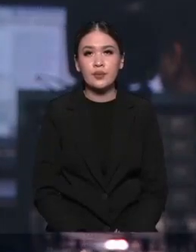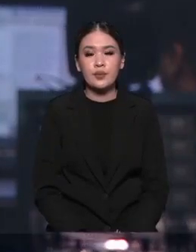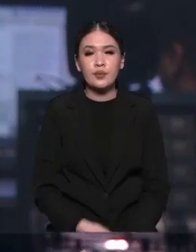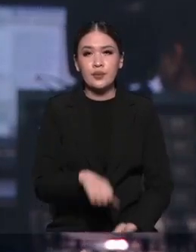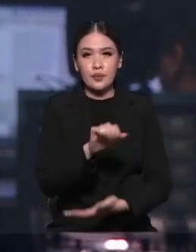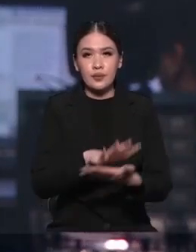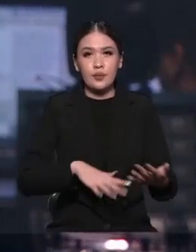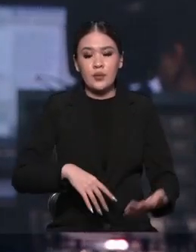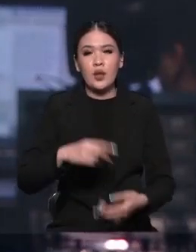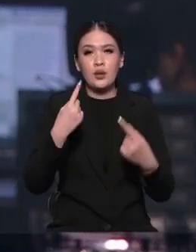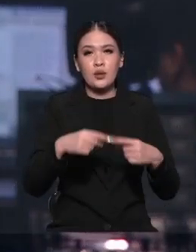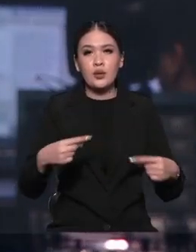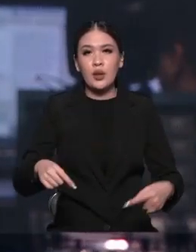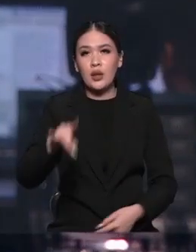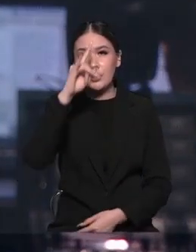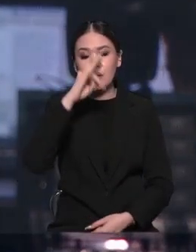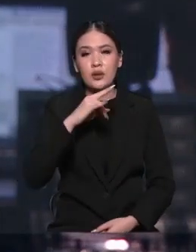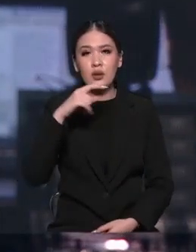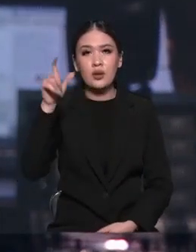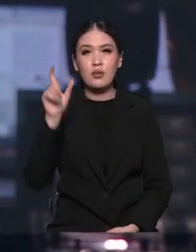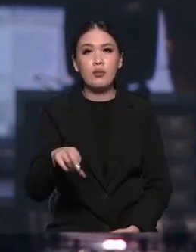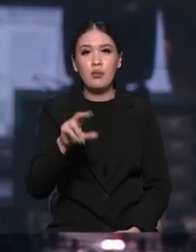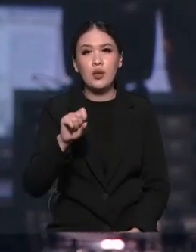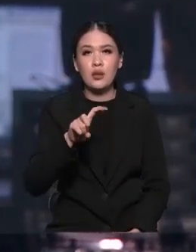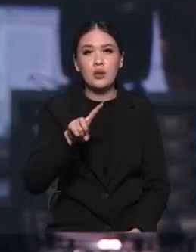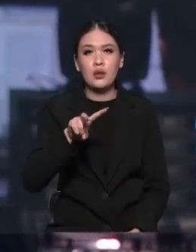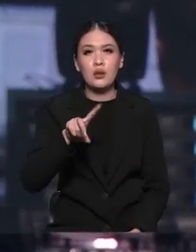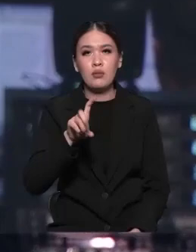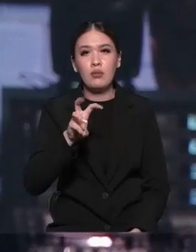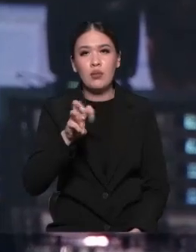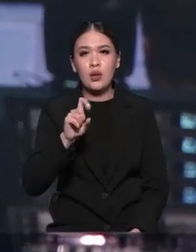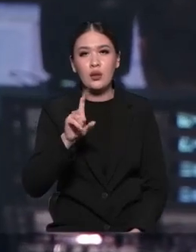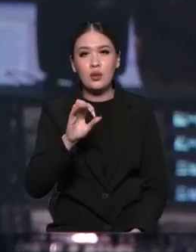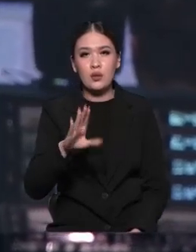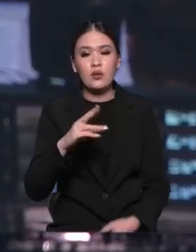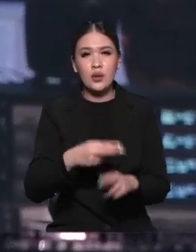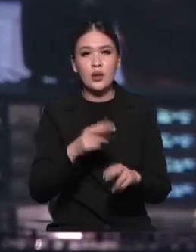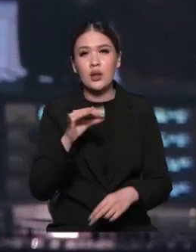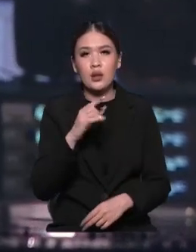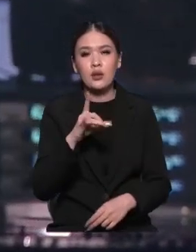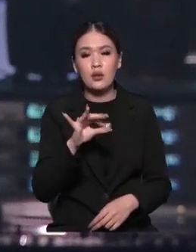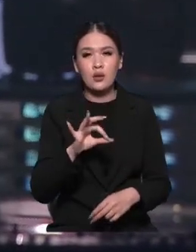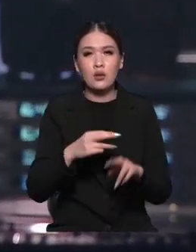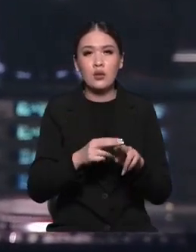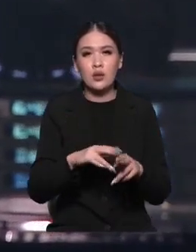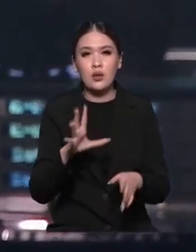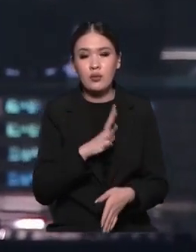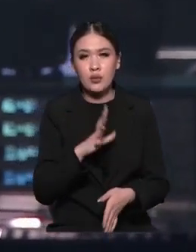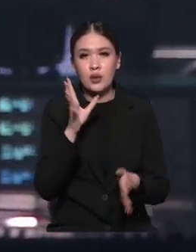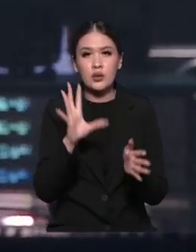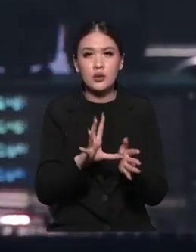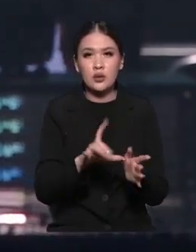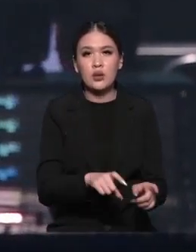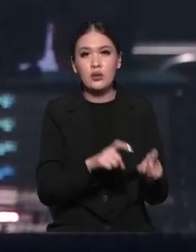Продолжаем программу и к другим темам. Казахстанец Марат Палмахов изобрел автономную гидроэлектростанцию. Генератор переносной